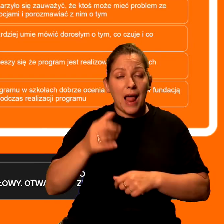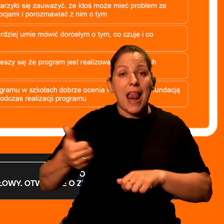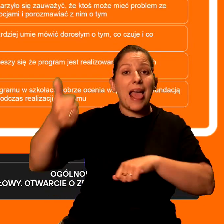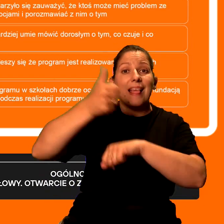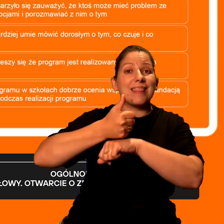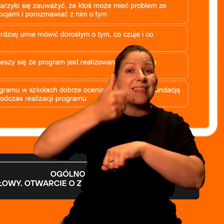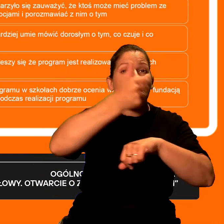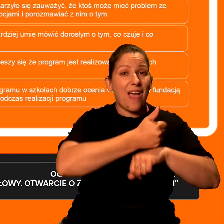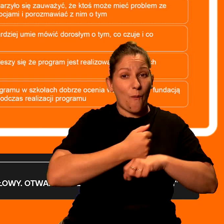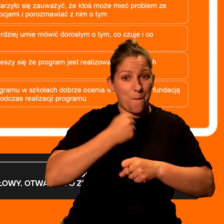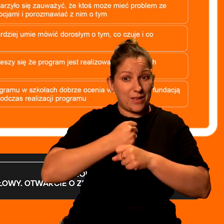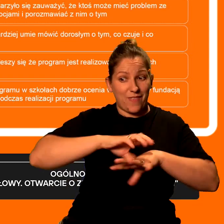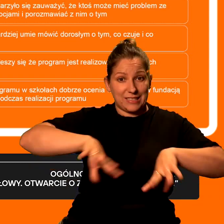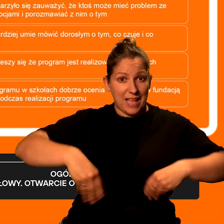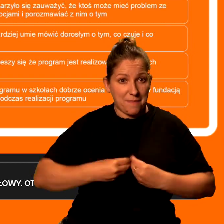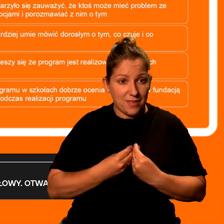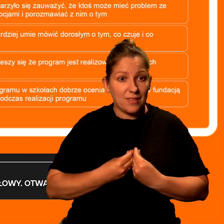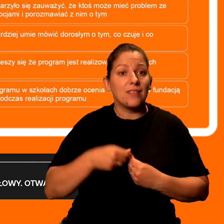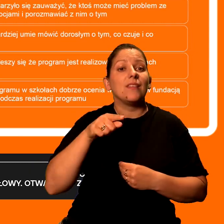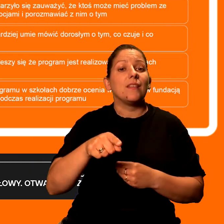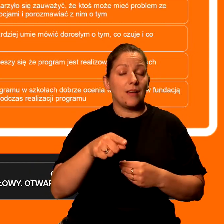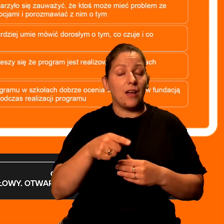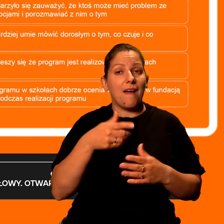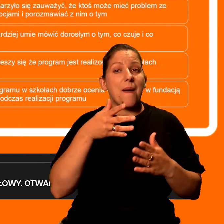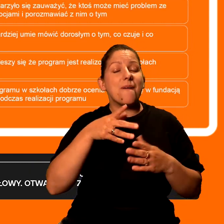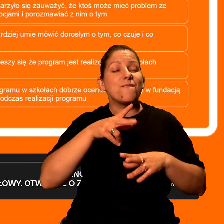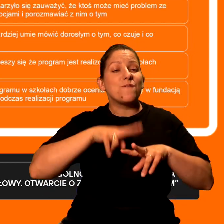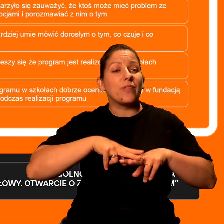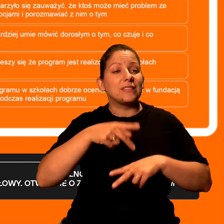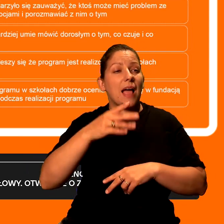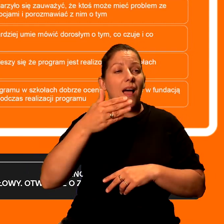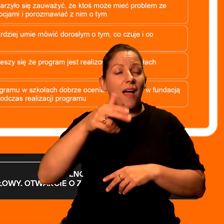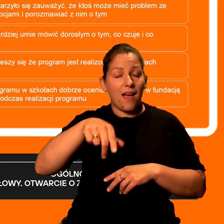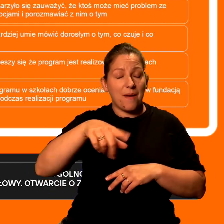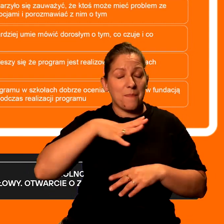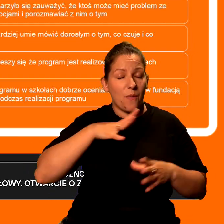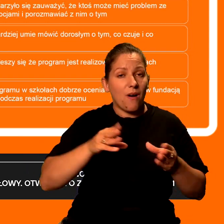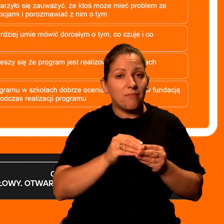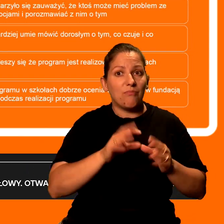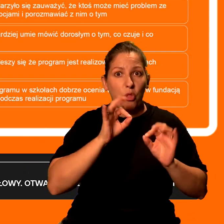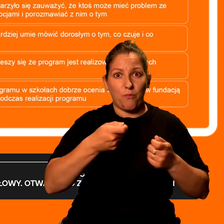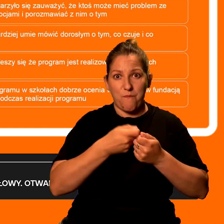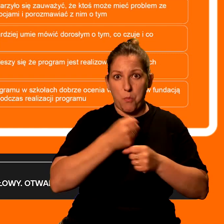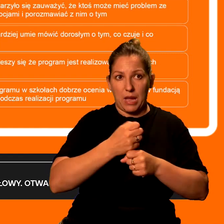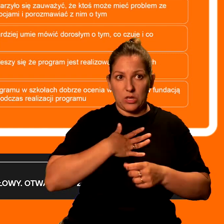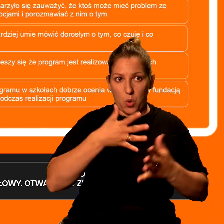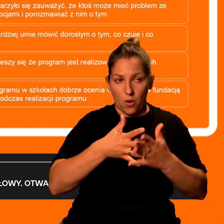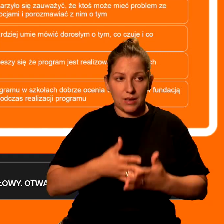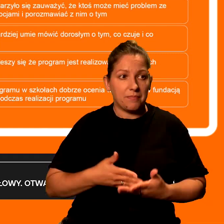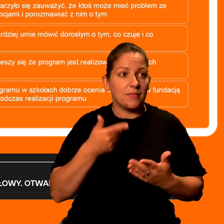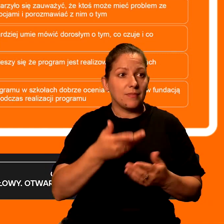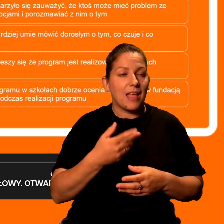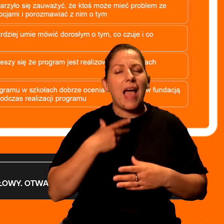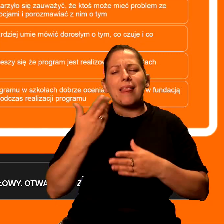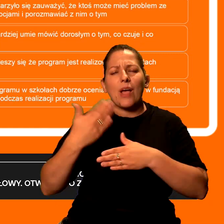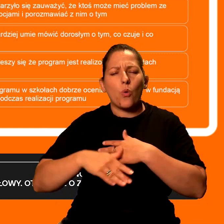którzy pracowali z nami, dobrze ocenia współpracę z Fundacją Naueza podczas realizacji programu. Dlaczego ja o tym mówię? No pod koniec się